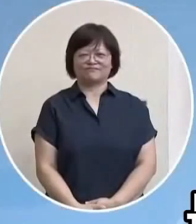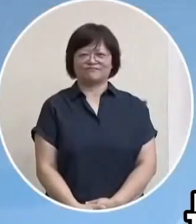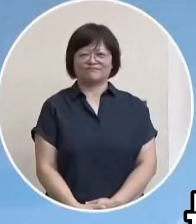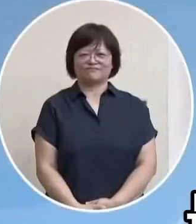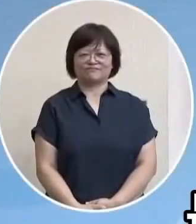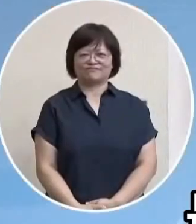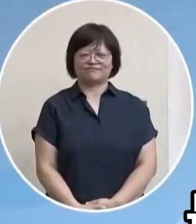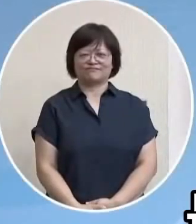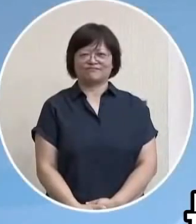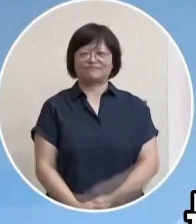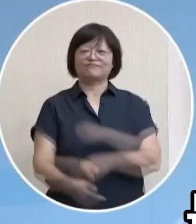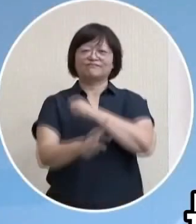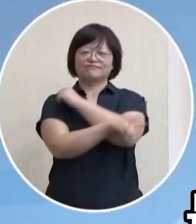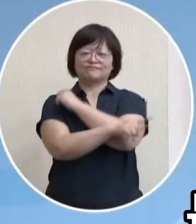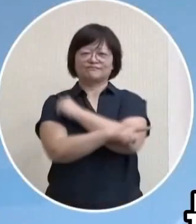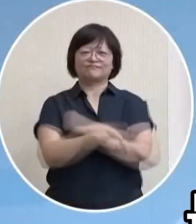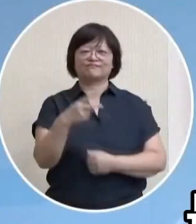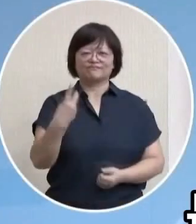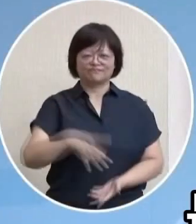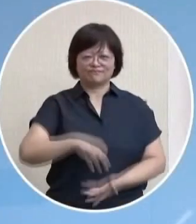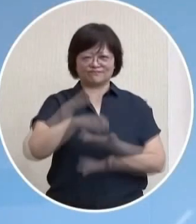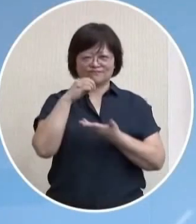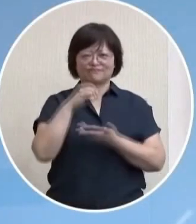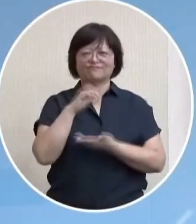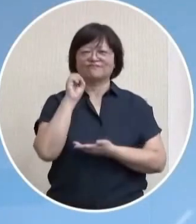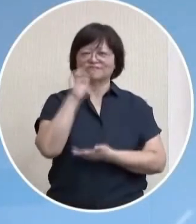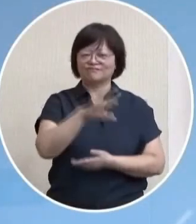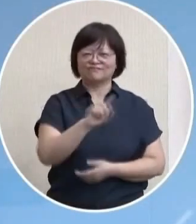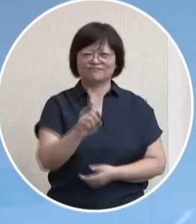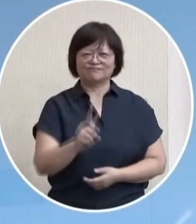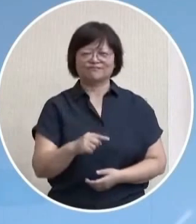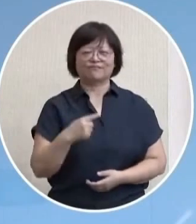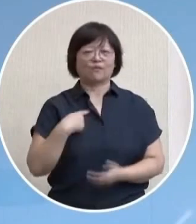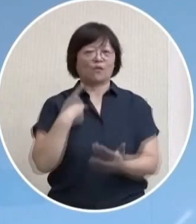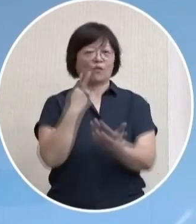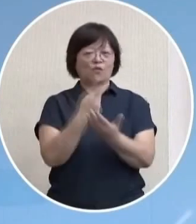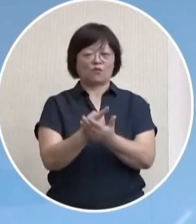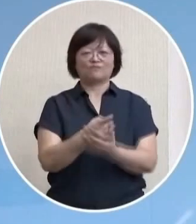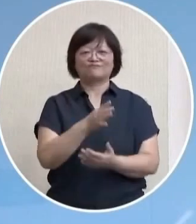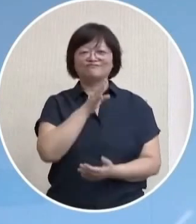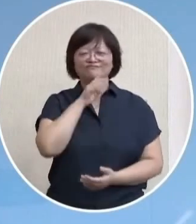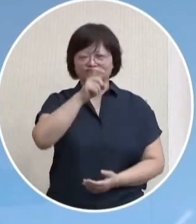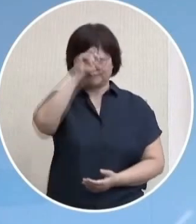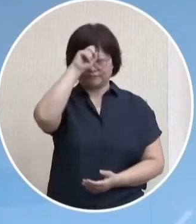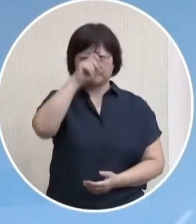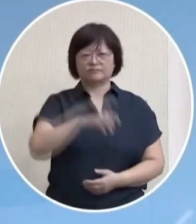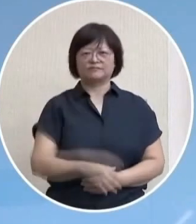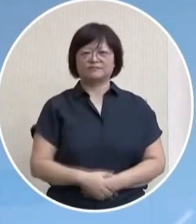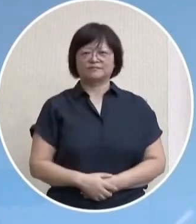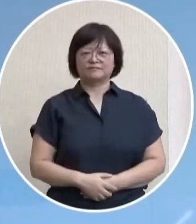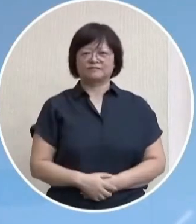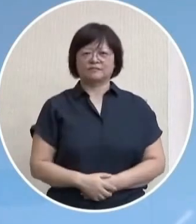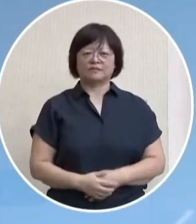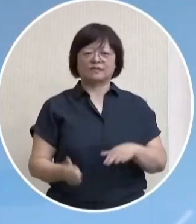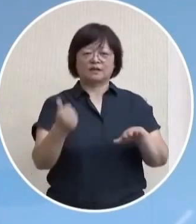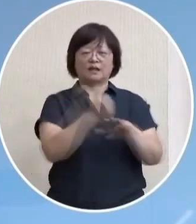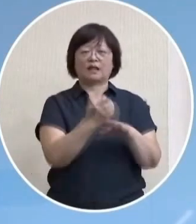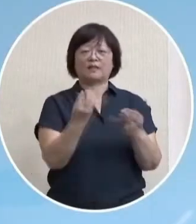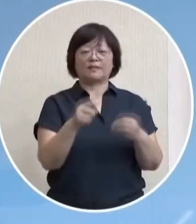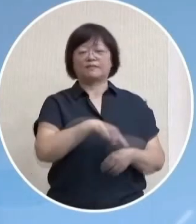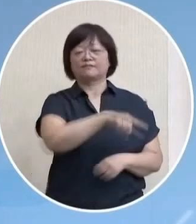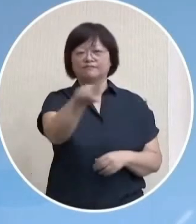最后，我还要再次的强调，我的参选是为了促成在野阵营的整